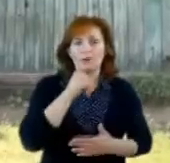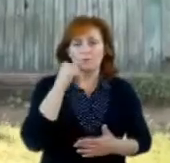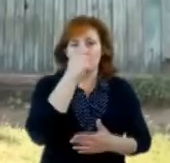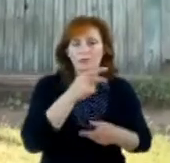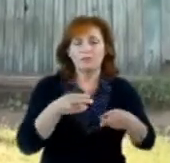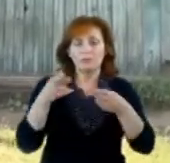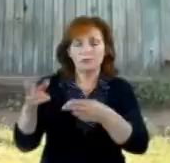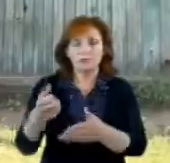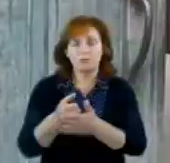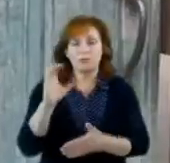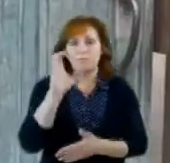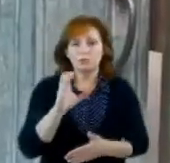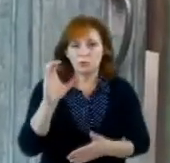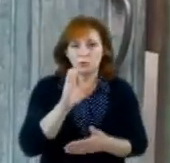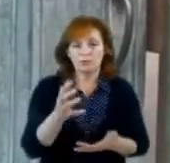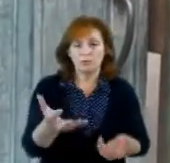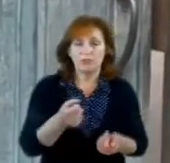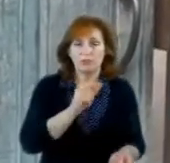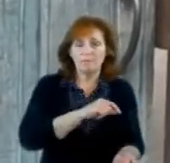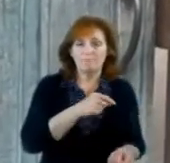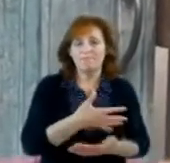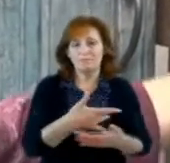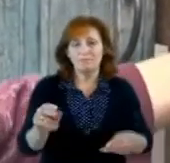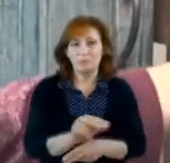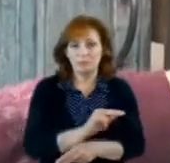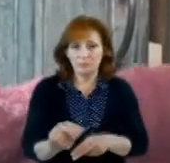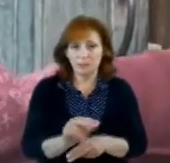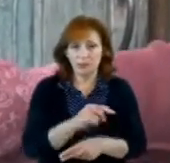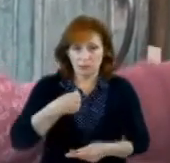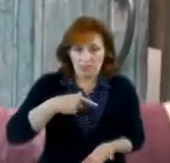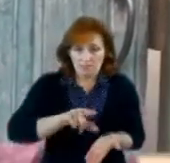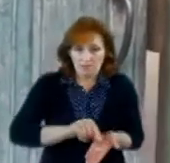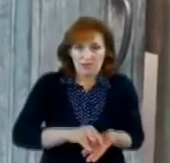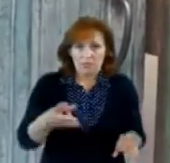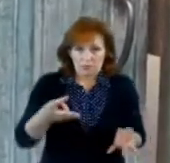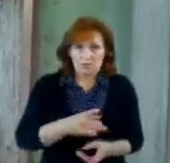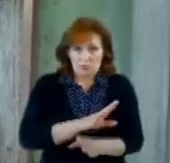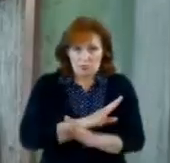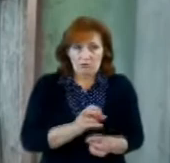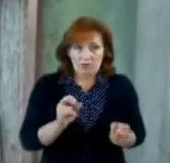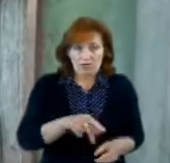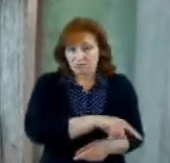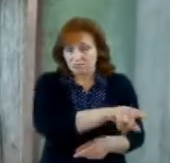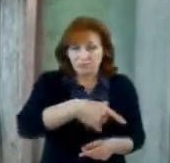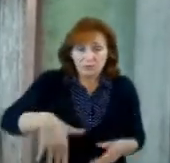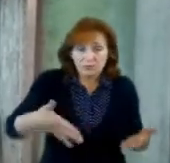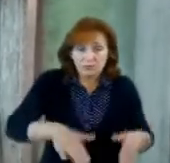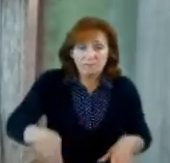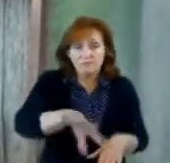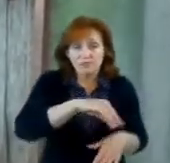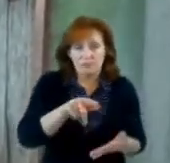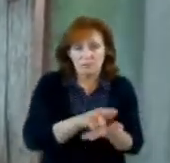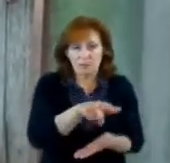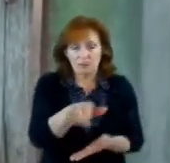отримати нові призначення. Нам, пенсіонерам, треба вмирати, тому що самі пенсіонери в селі. У нас фельдшер є, так що наш